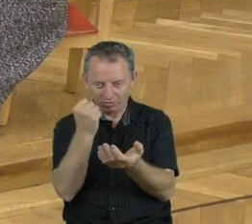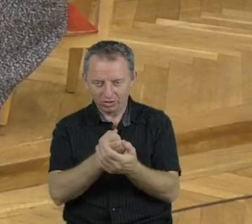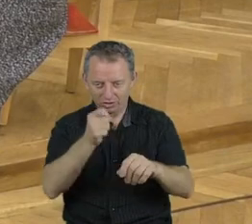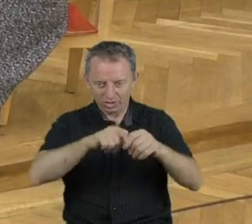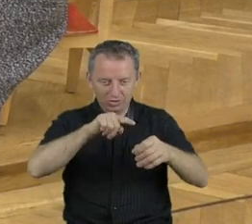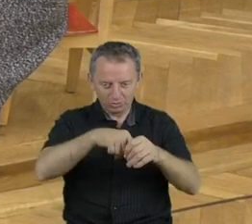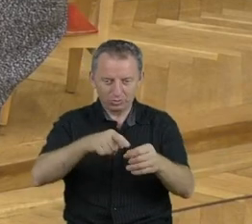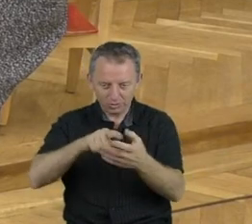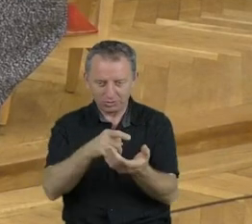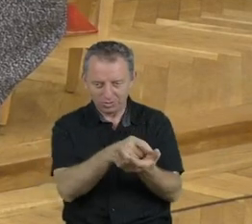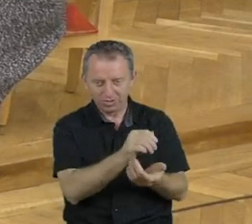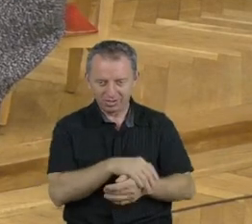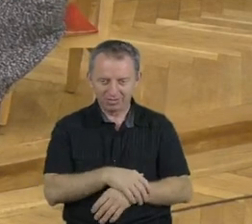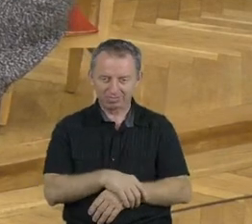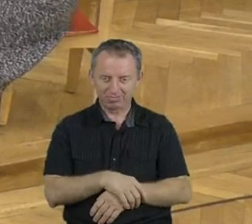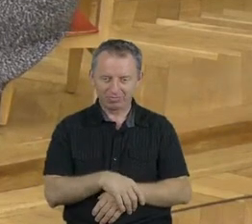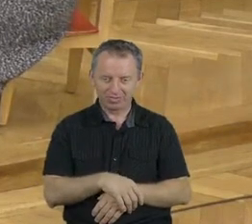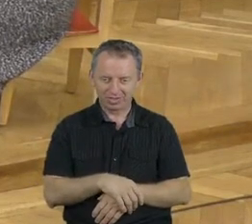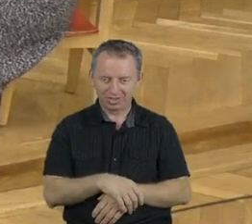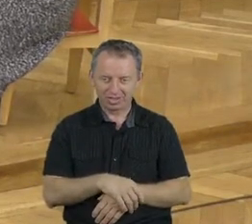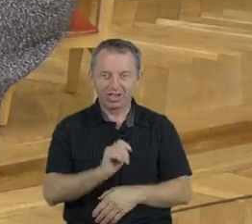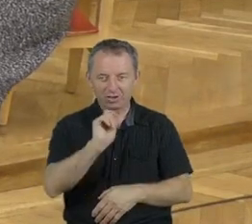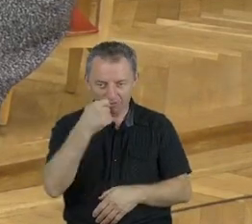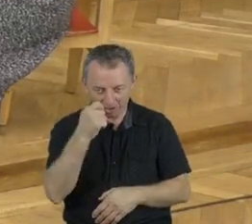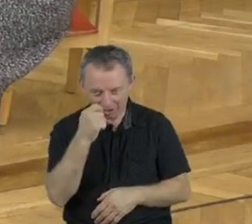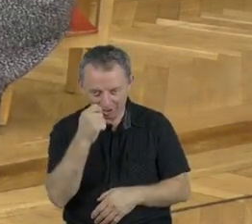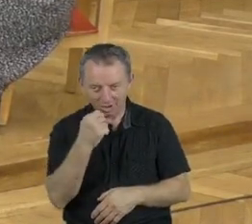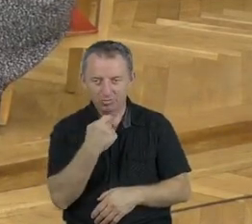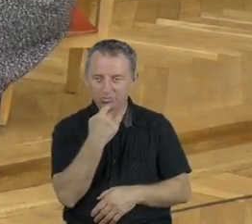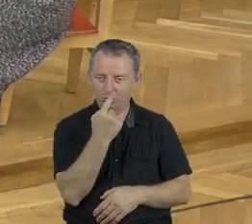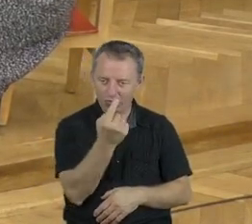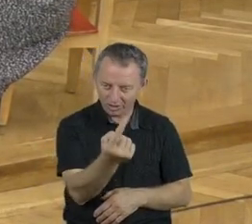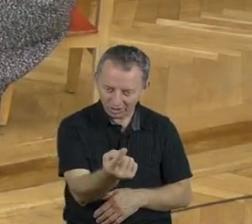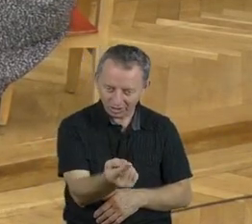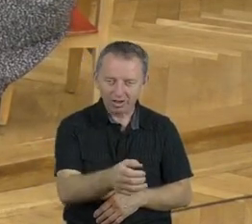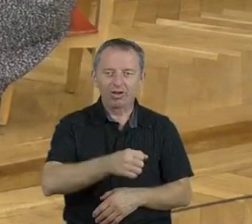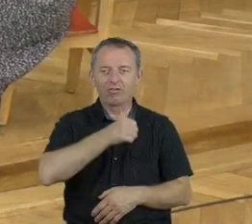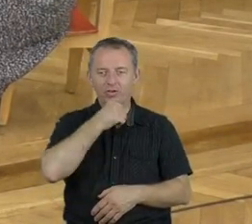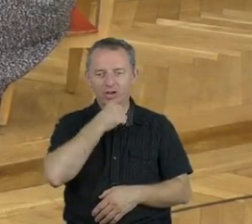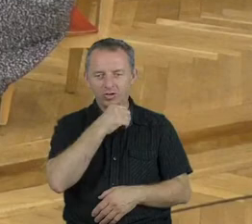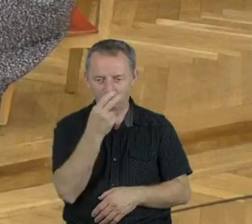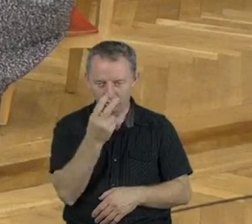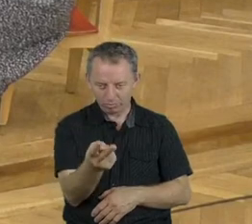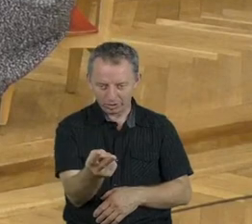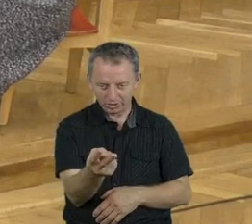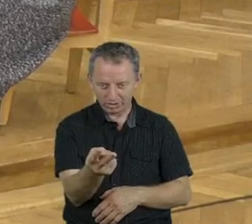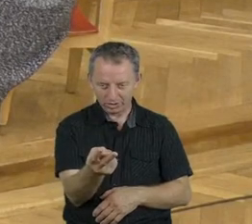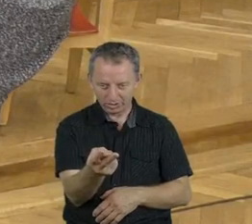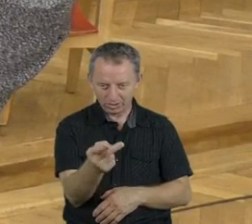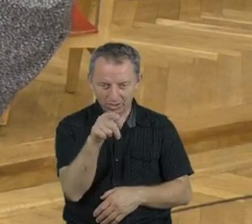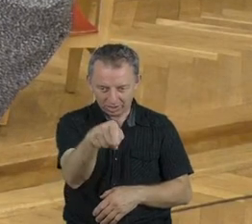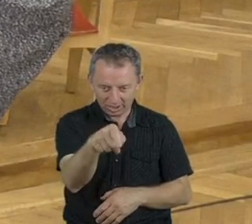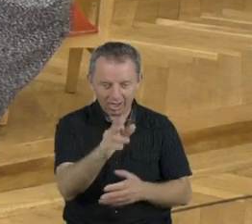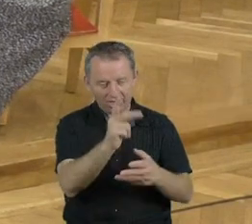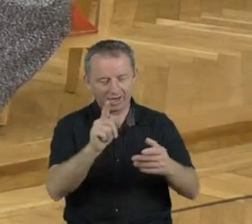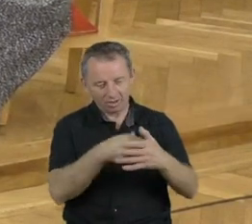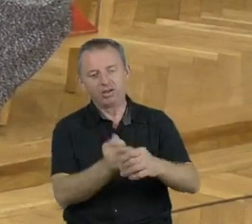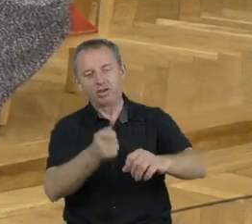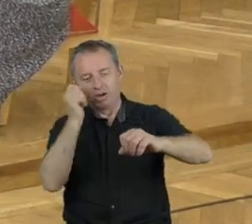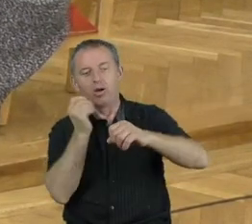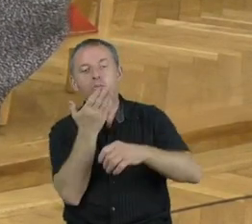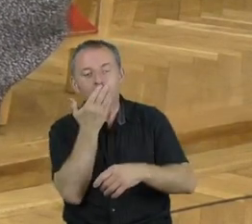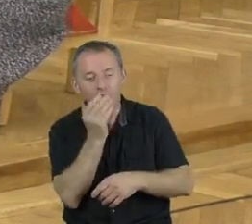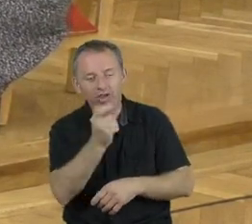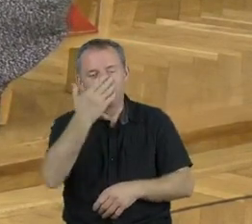No właśnie. Dziadek powiedział swojemu wnuczkowi, zobacz. Za każdym razem, kiedy mówisz